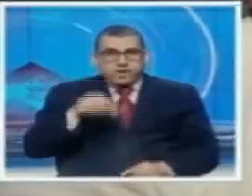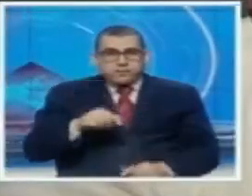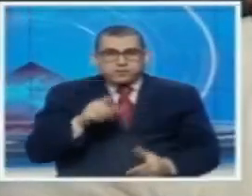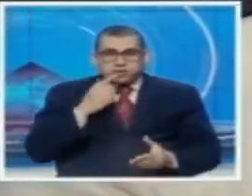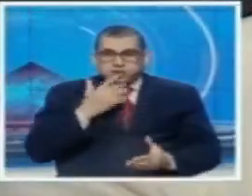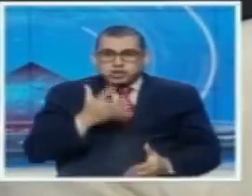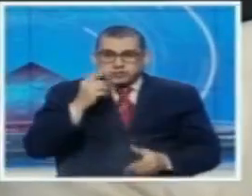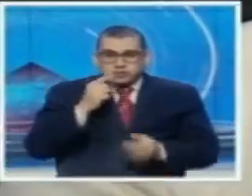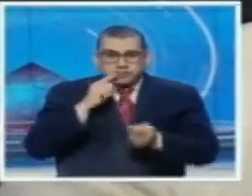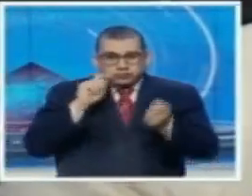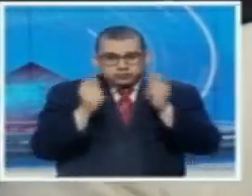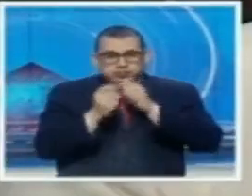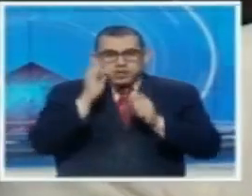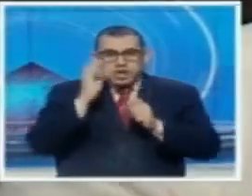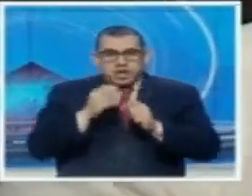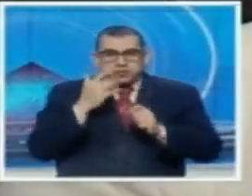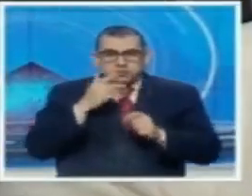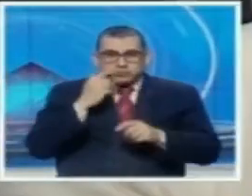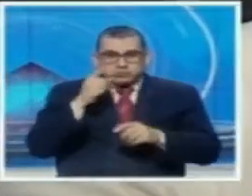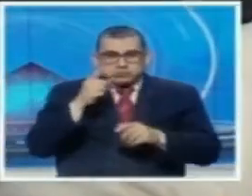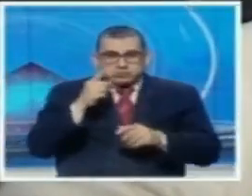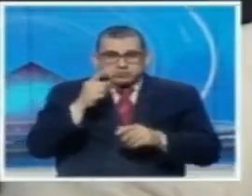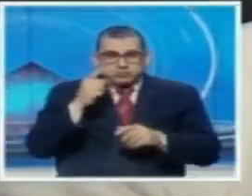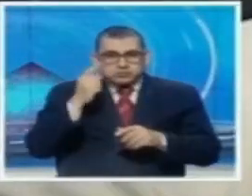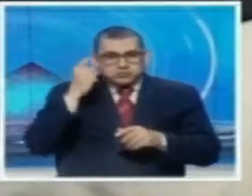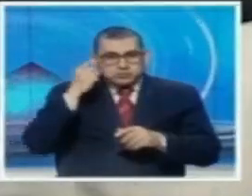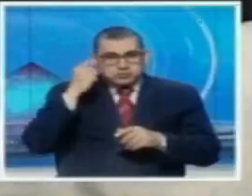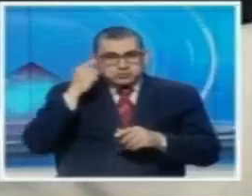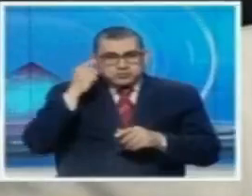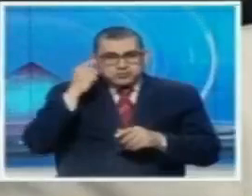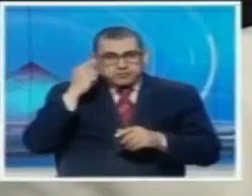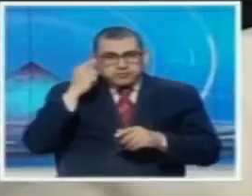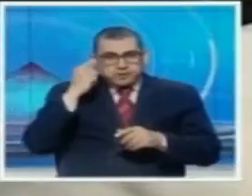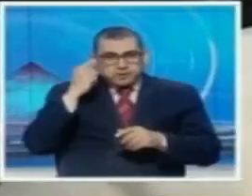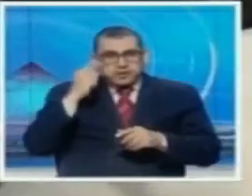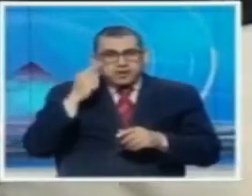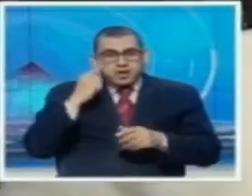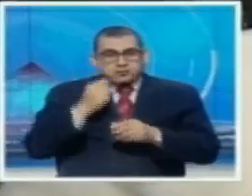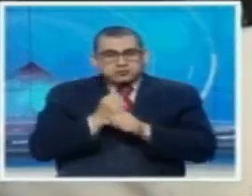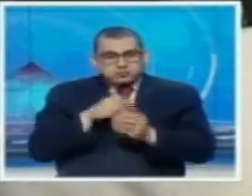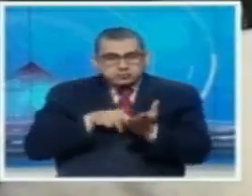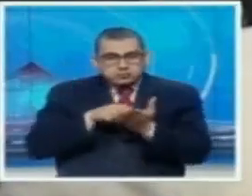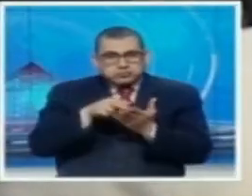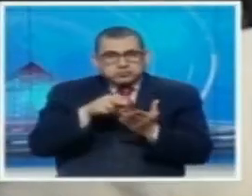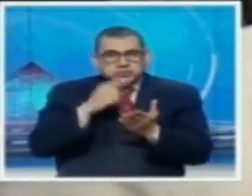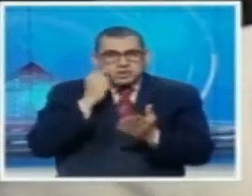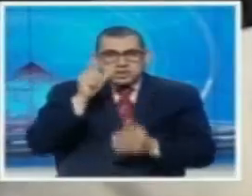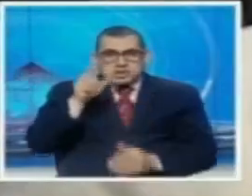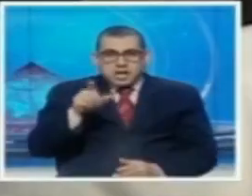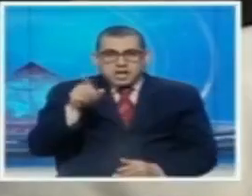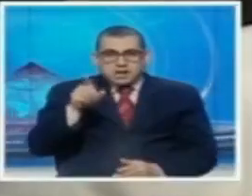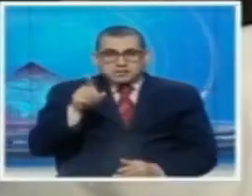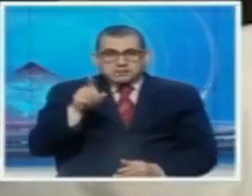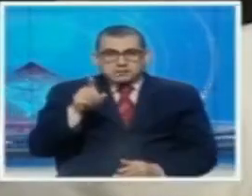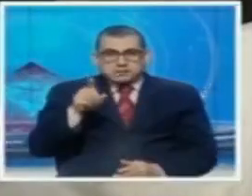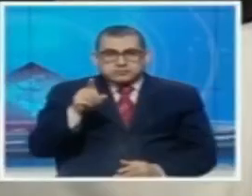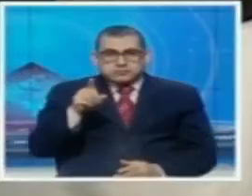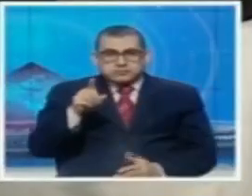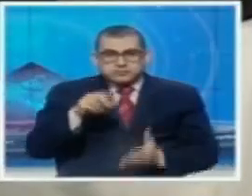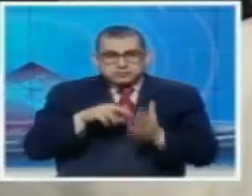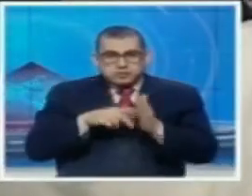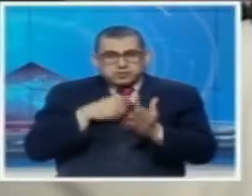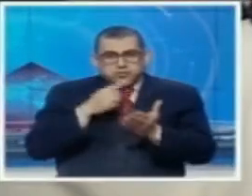الكبار يتغير من مجرد انه يبقى ان احنا بنسعى انه الانسان اللي احنا بنحاول